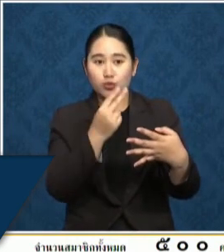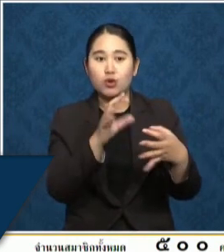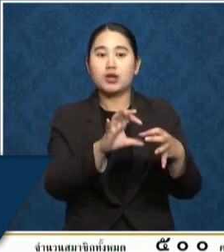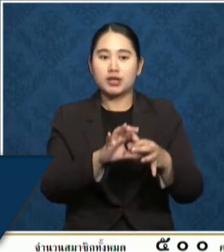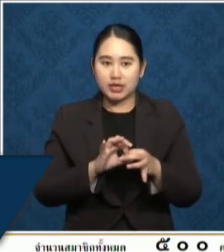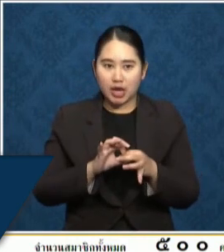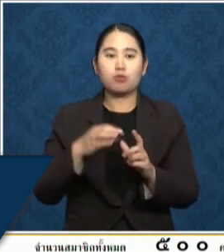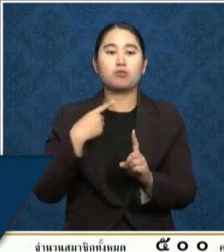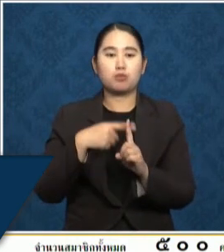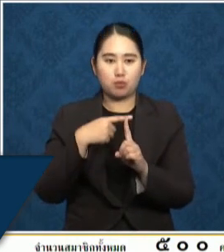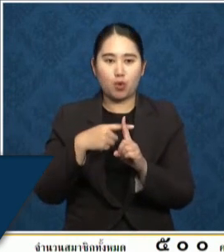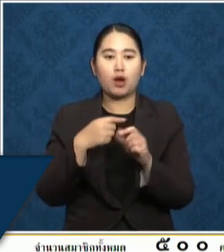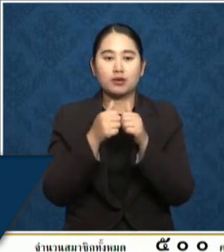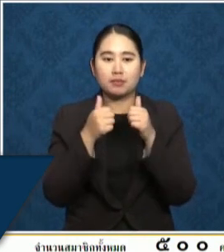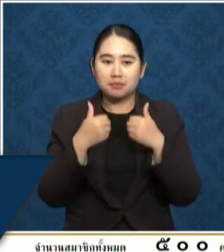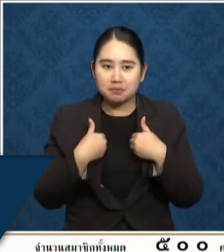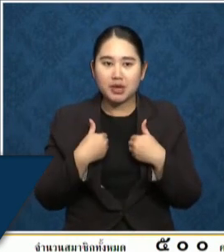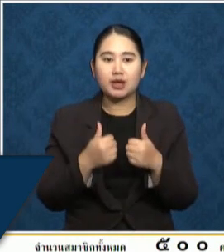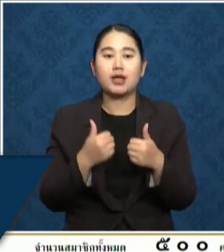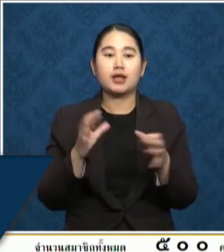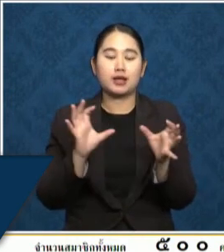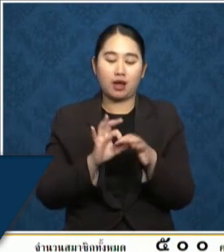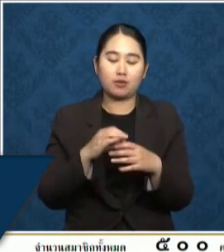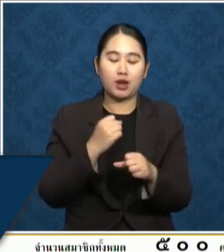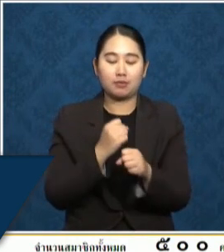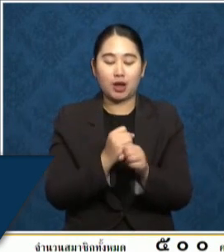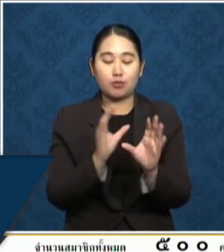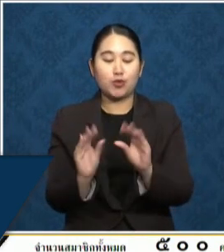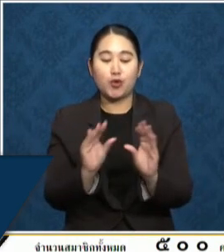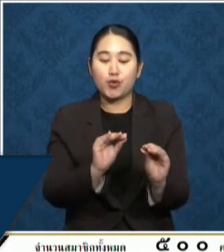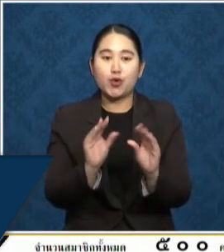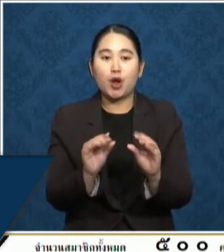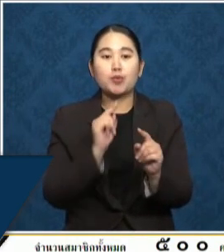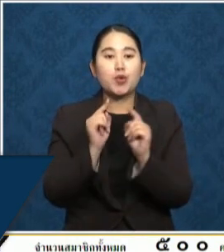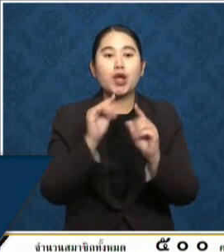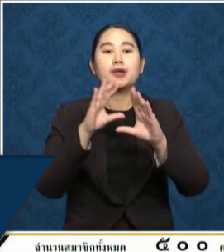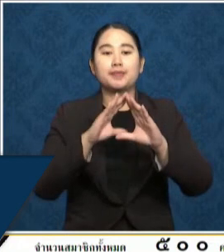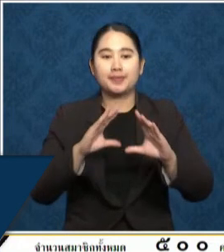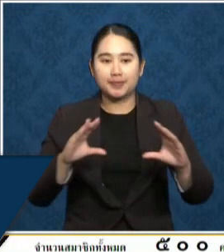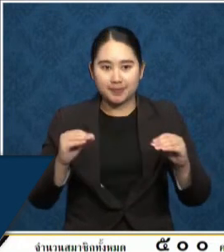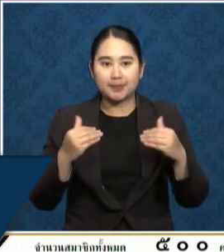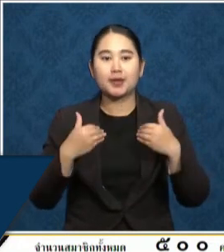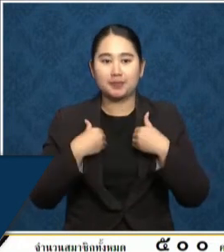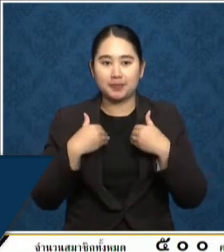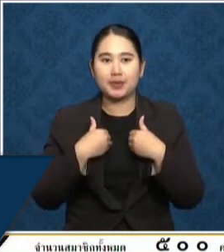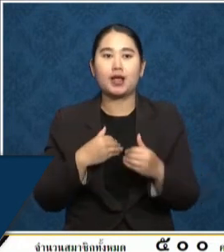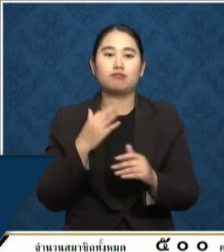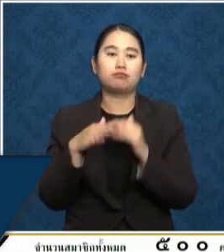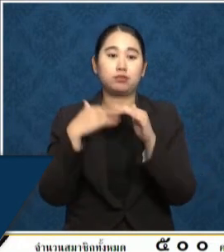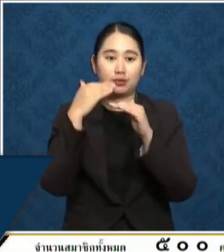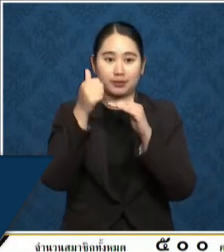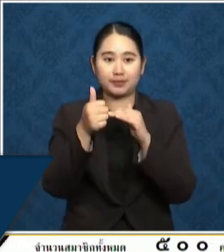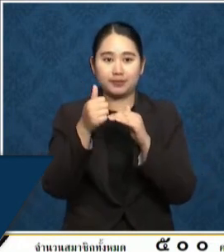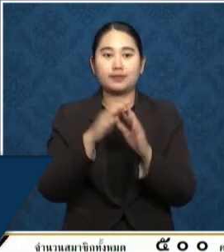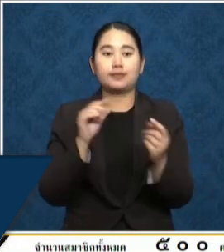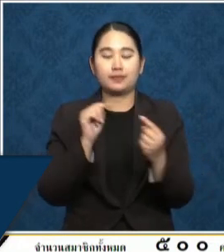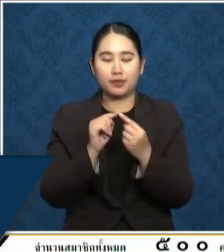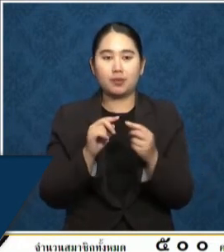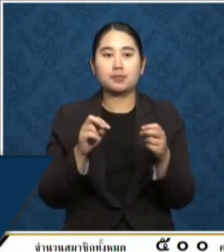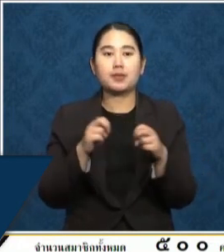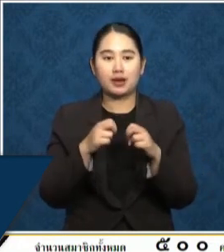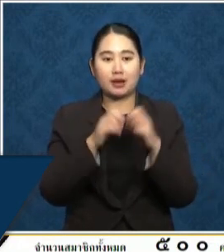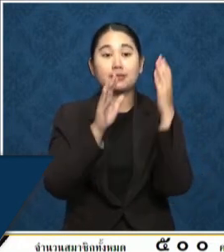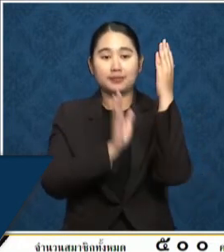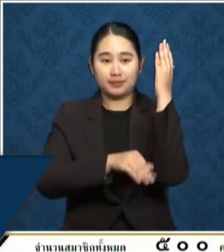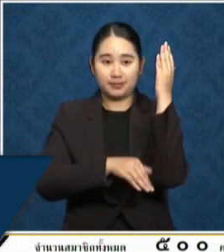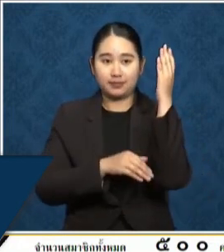ในเชิงบวกโยเพระกระบวนการที่เกิดขึ้นจากการพูดคุยสนติภาพที่มากและไปไลก่แ่คำวสันตสุขใจง